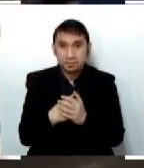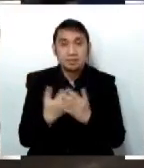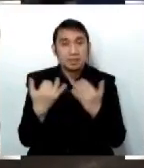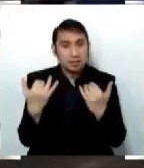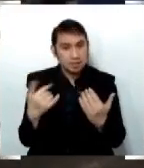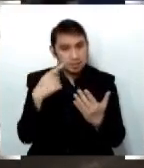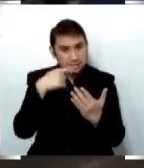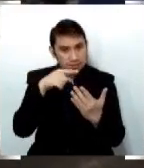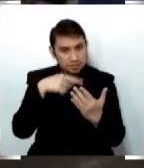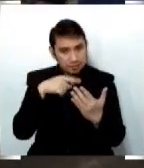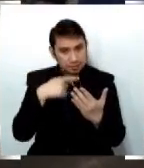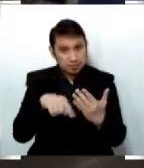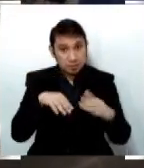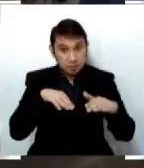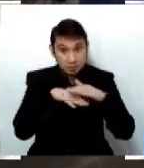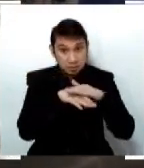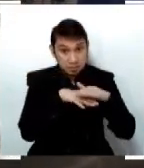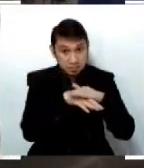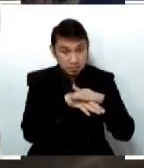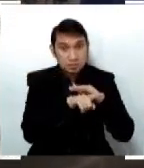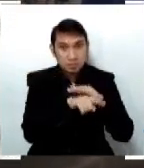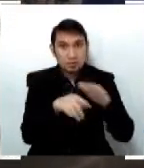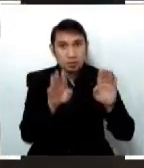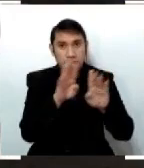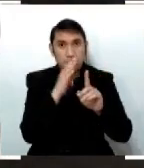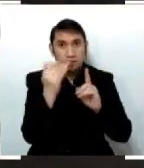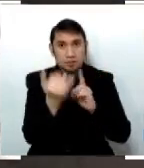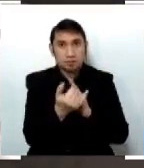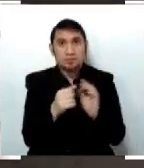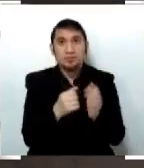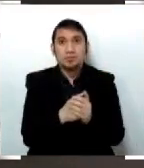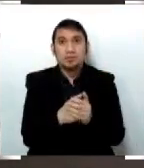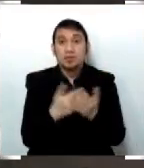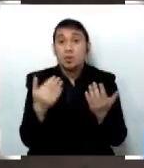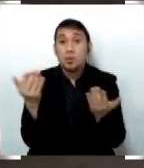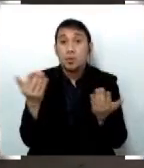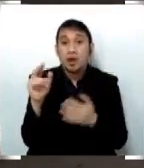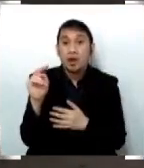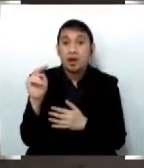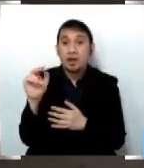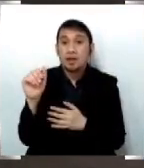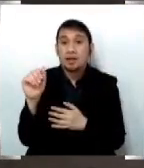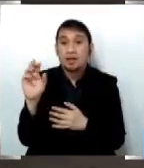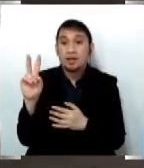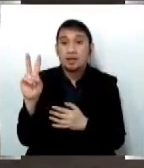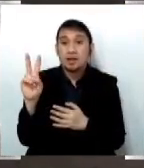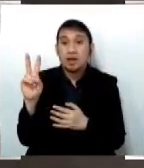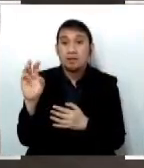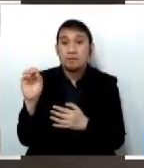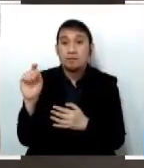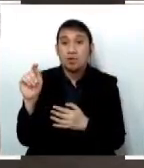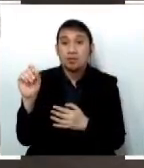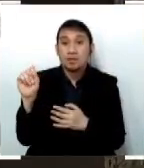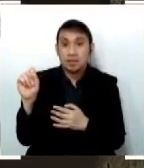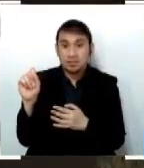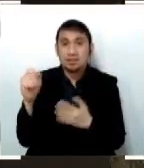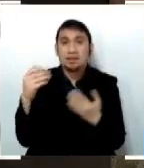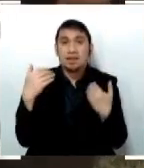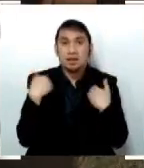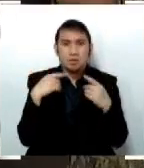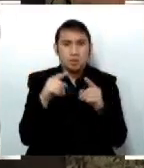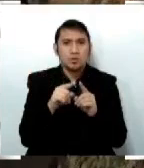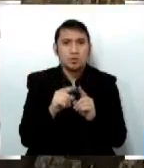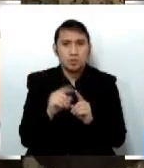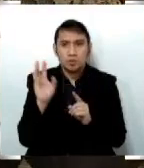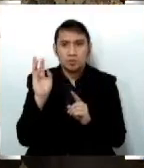daan papasok ng naka-lockdown na Barangay Tanza 1 sa Navotas kung saan 60 ang active COVID cases. At sa